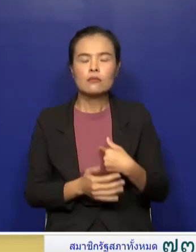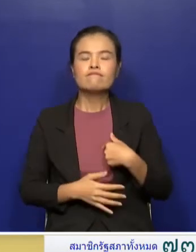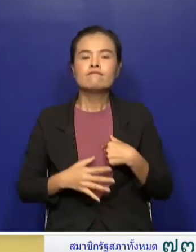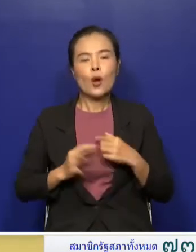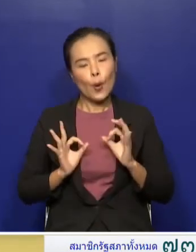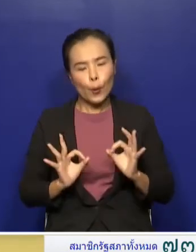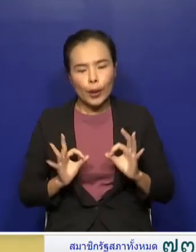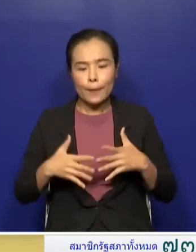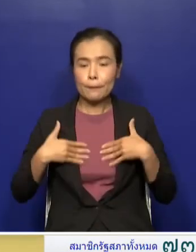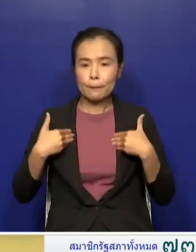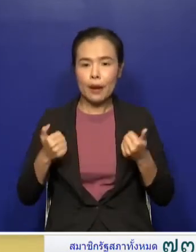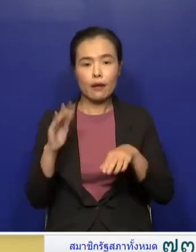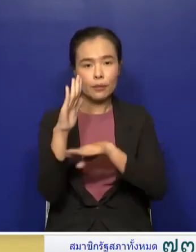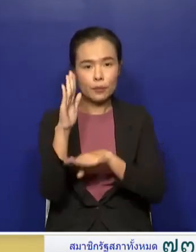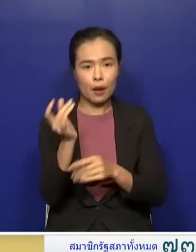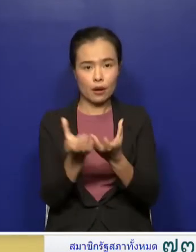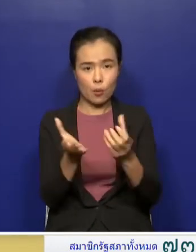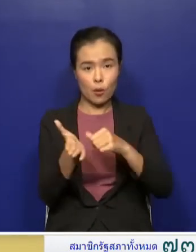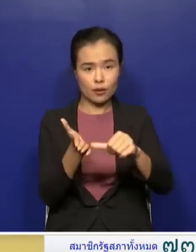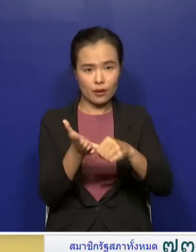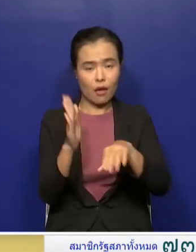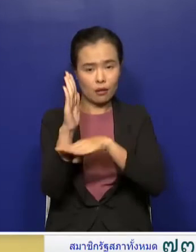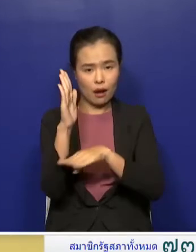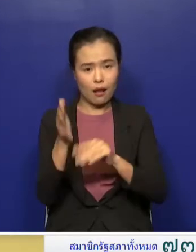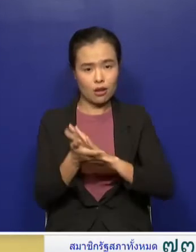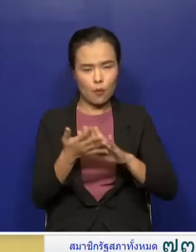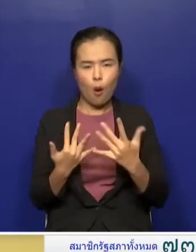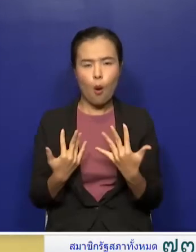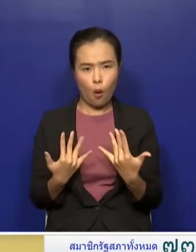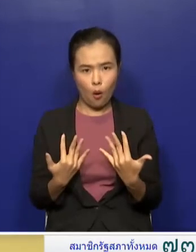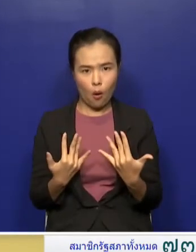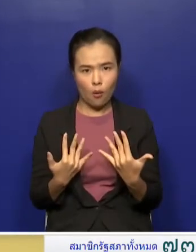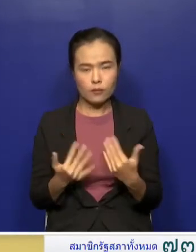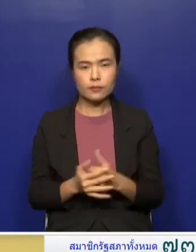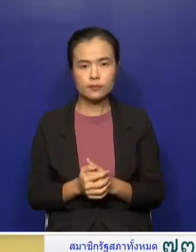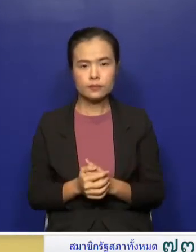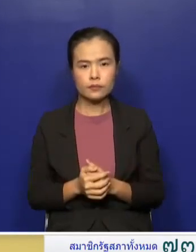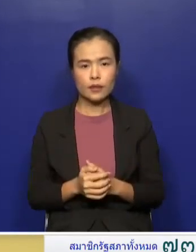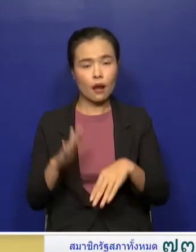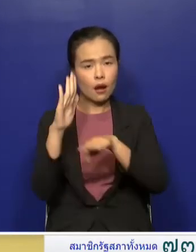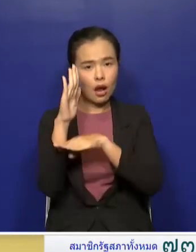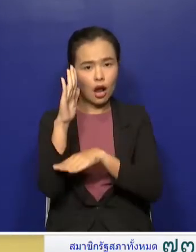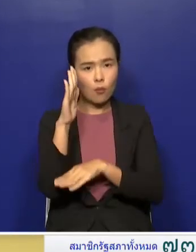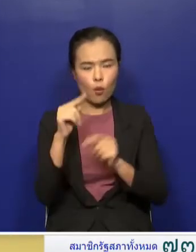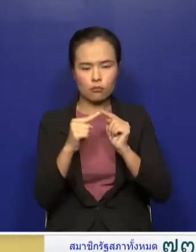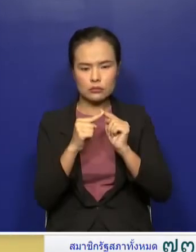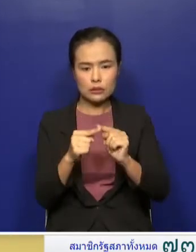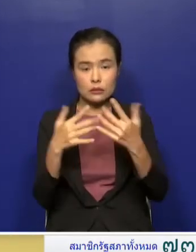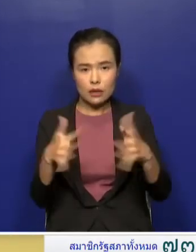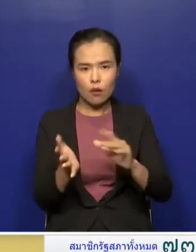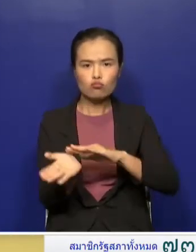ว่ากระบวนการแก้ไขมูลเข้าสู่กระบวนการแล้วเรามารอคอยกันเถอะแล้วเมื่อกระบวนการที่มันเข้ามาแล้วมัน